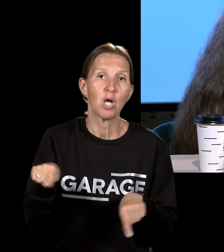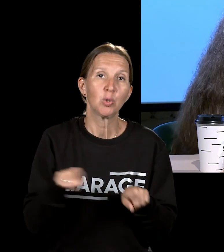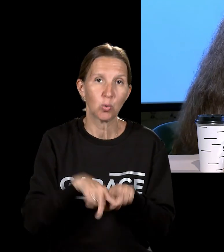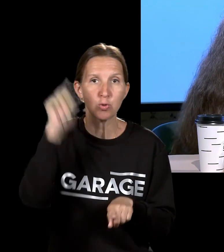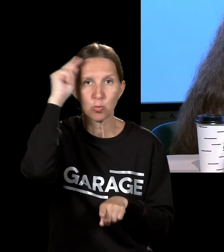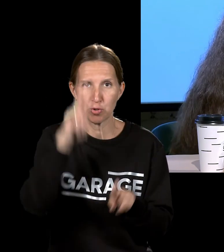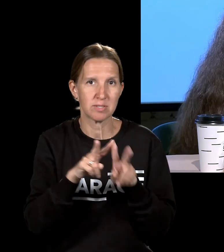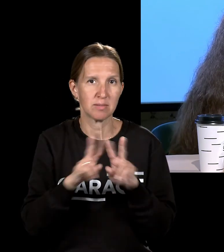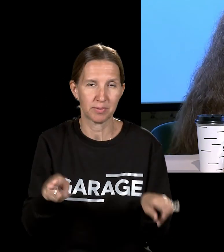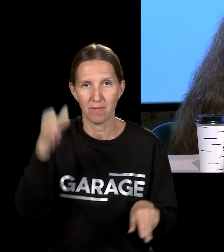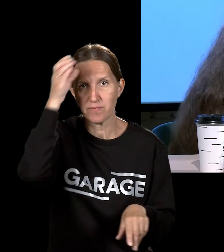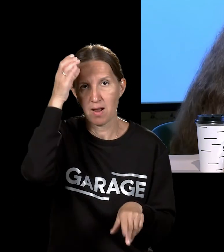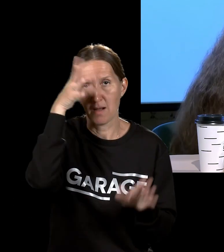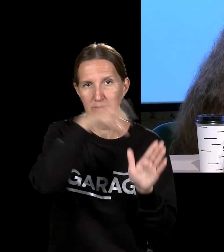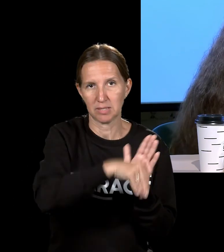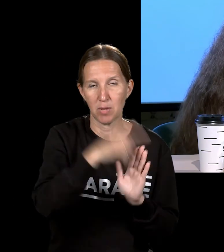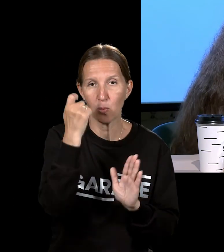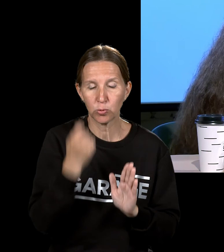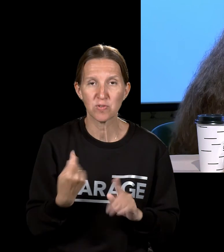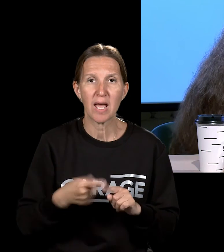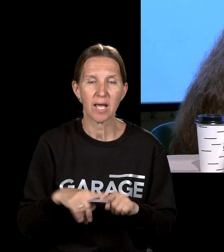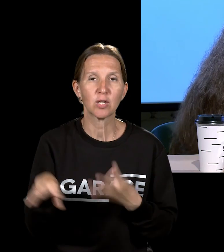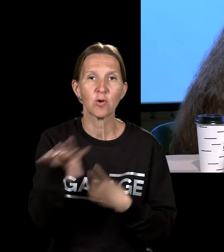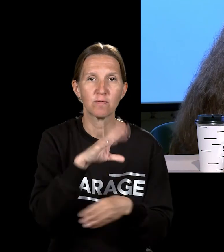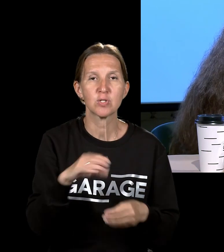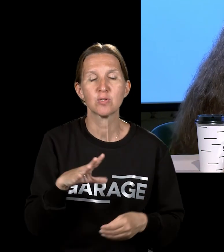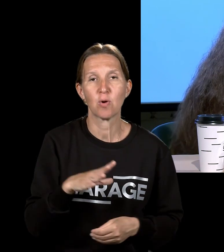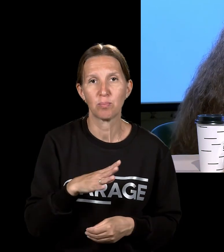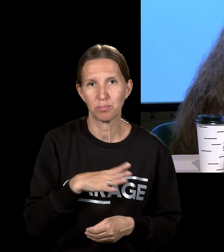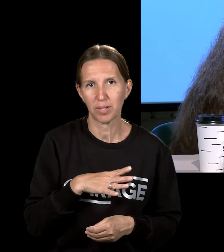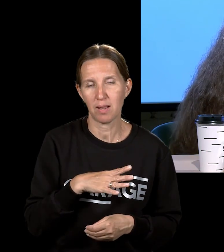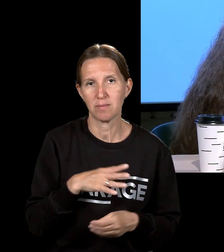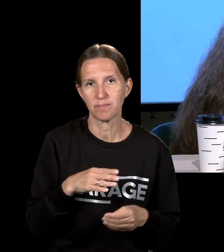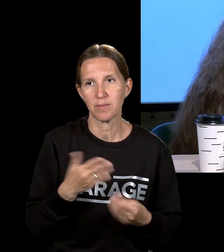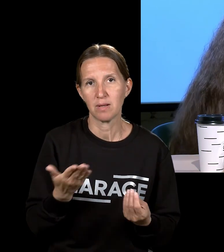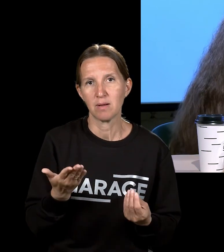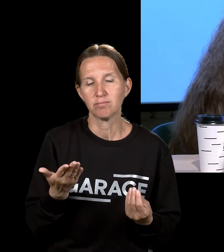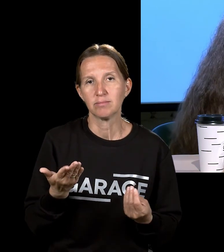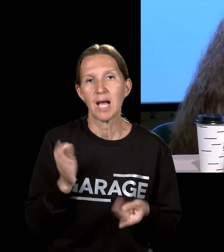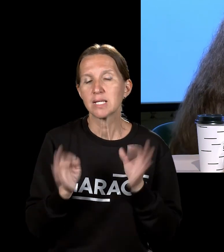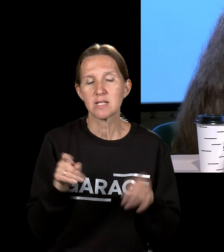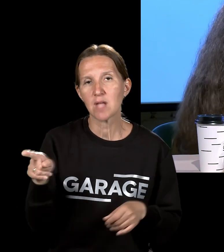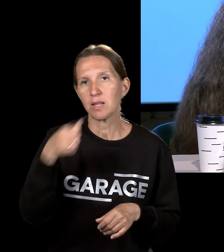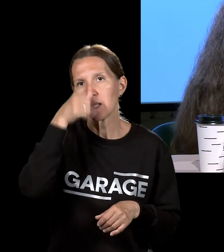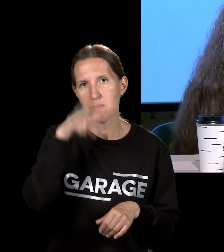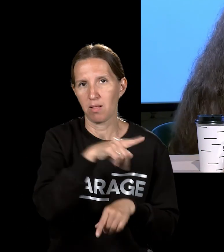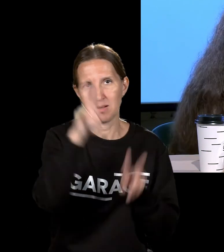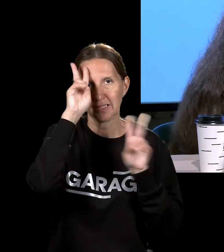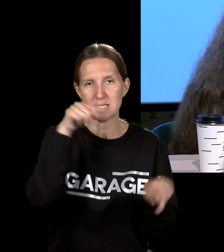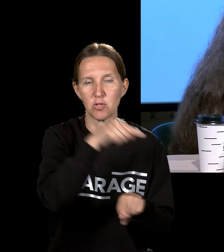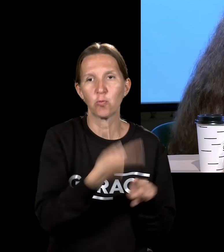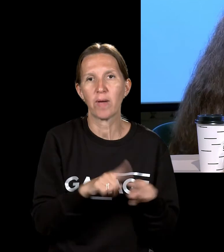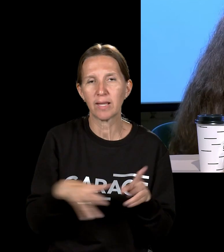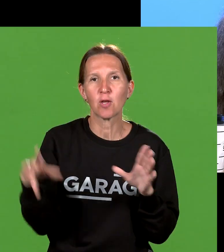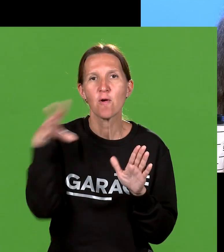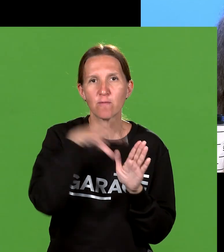Поэтому вот происходящее… Она тоже училась в той же этой самой академии. Это довольно… Это все было достаточно… Естественно,